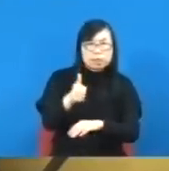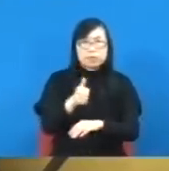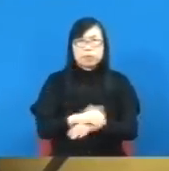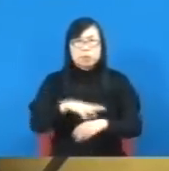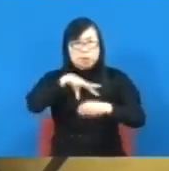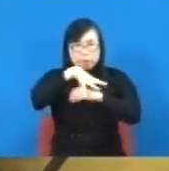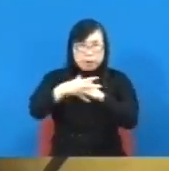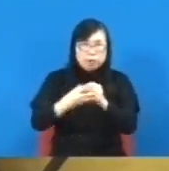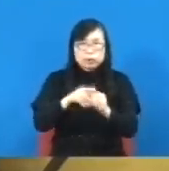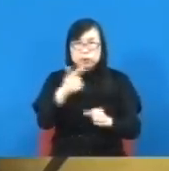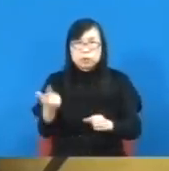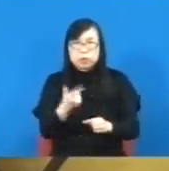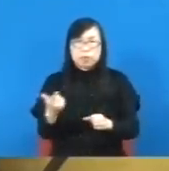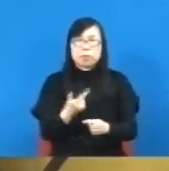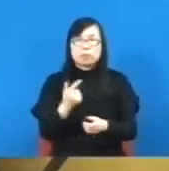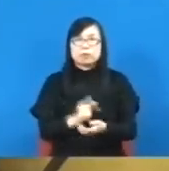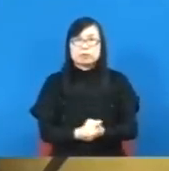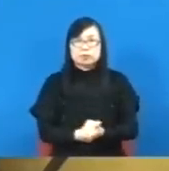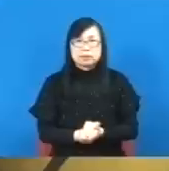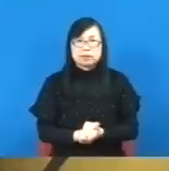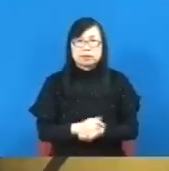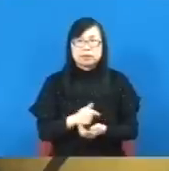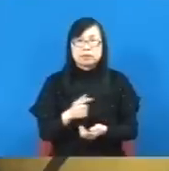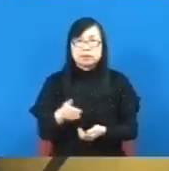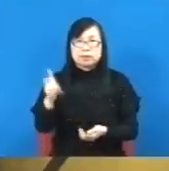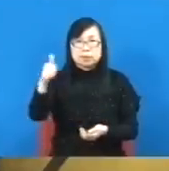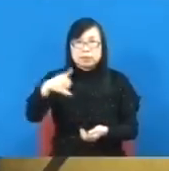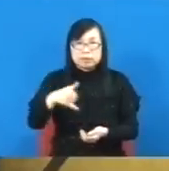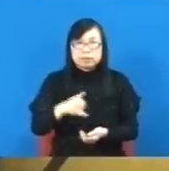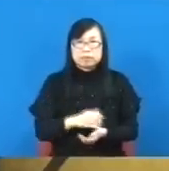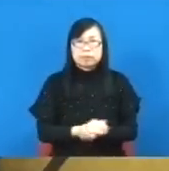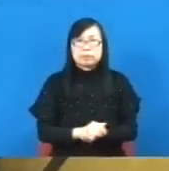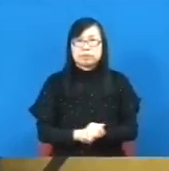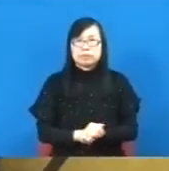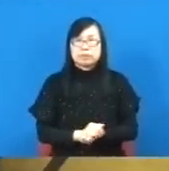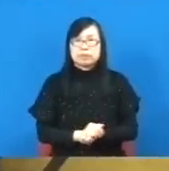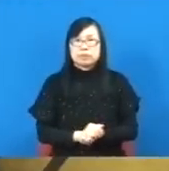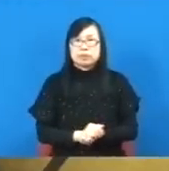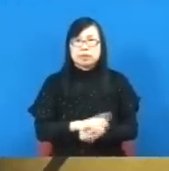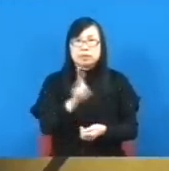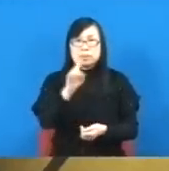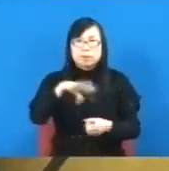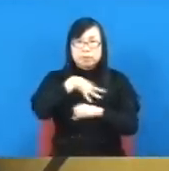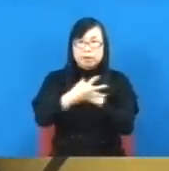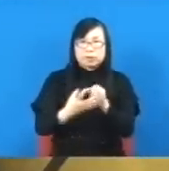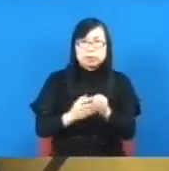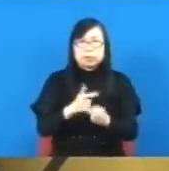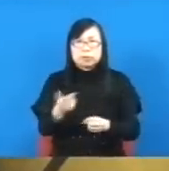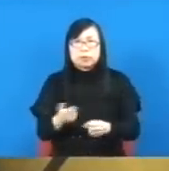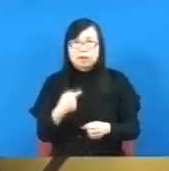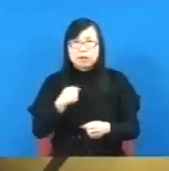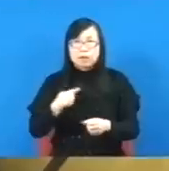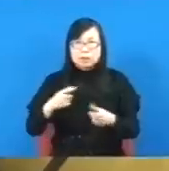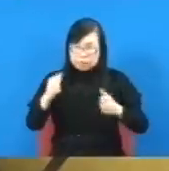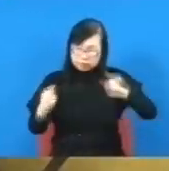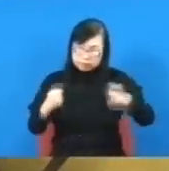包容多元。 啊！ 佢老闆啊，真係大佬，佢嚟到嗰陣時啊，點包容多元啊？我架車啊，經過都